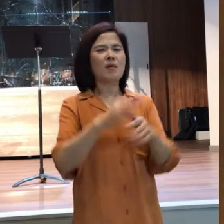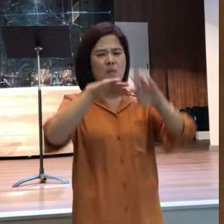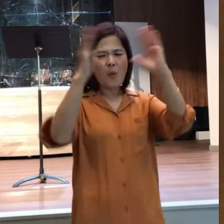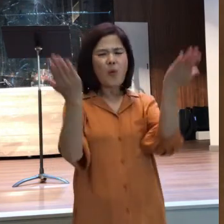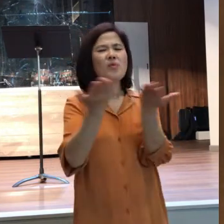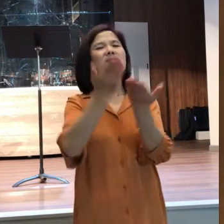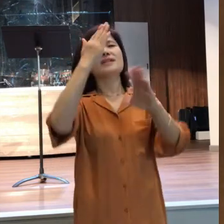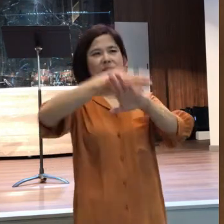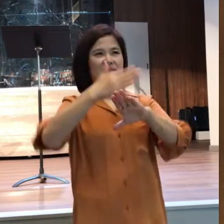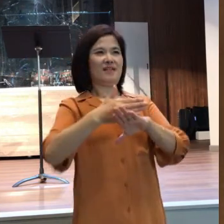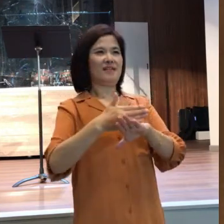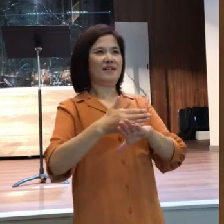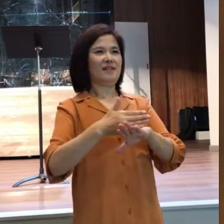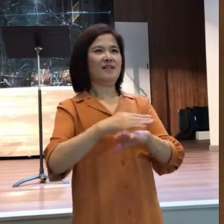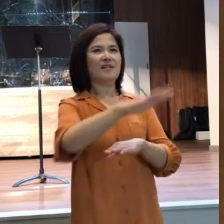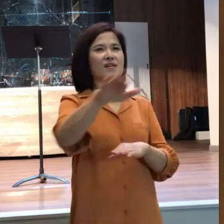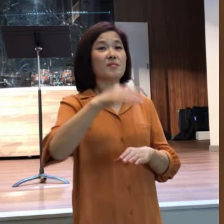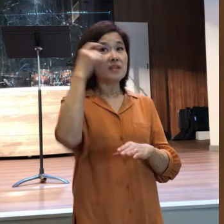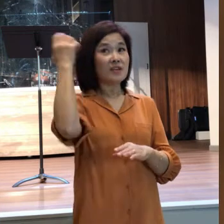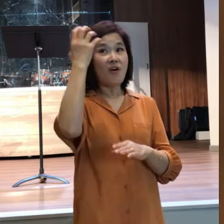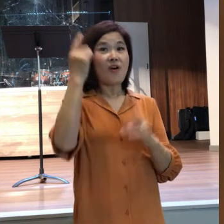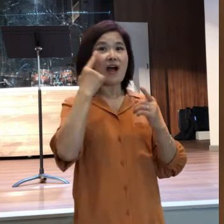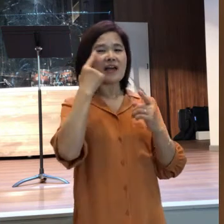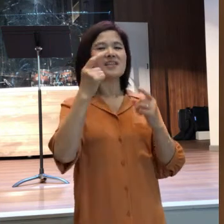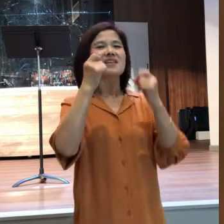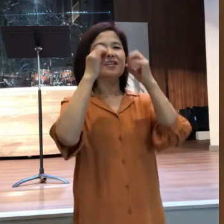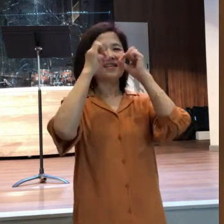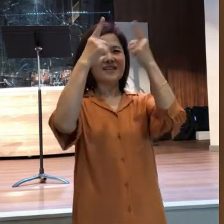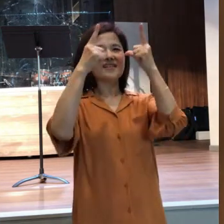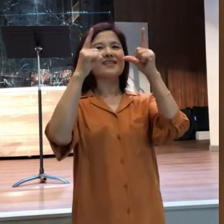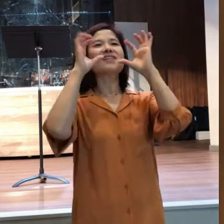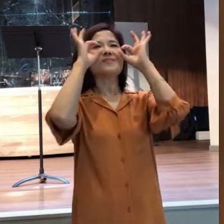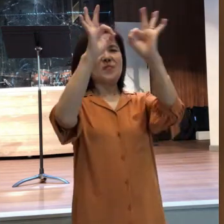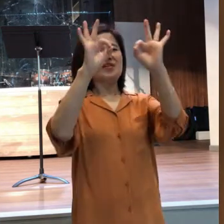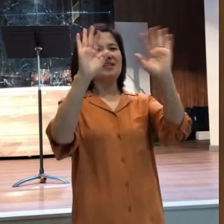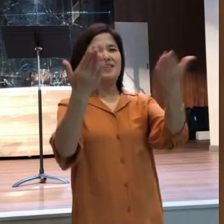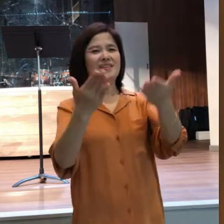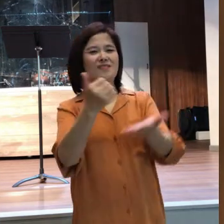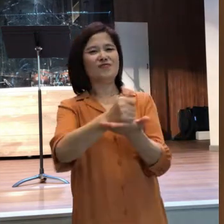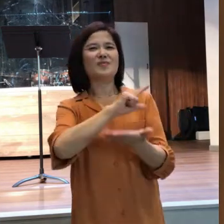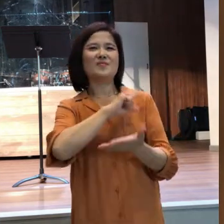게 감사. 여러분 영안이 열리시기를 주님의 이름으로 축원합니다.